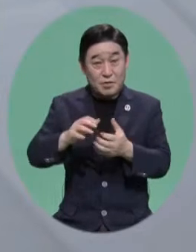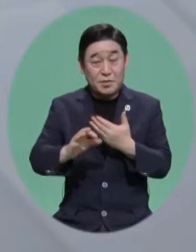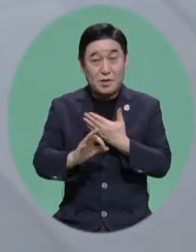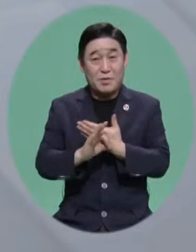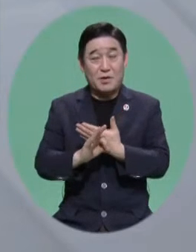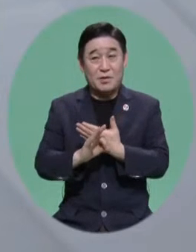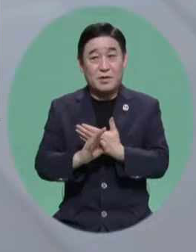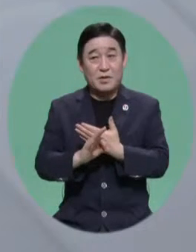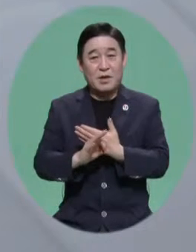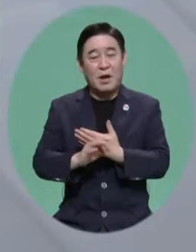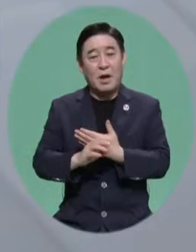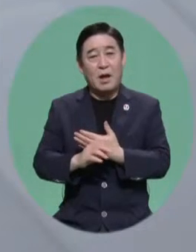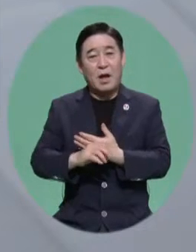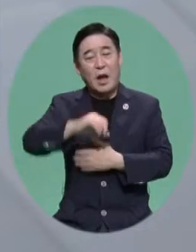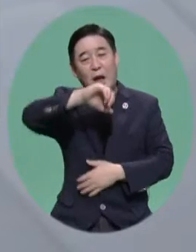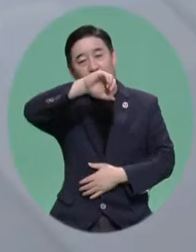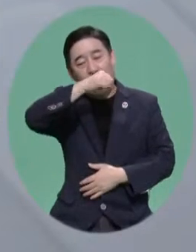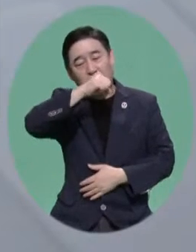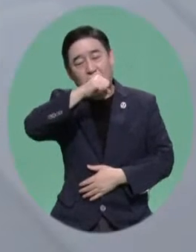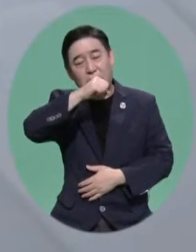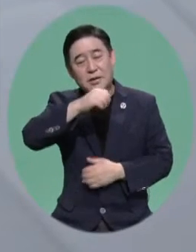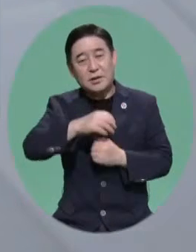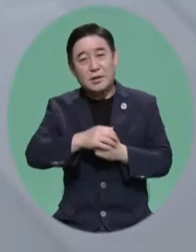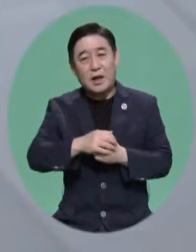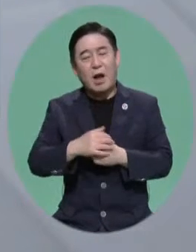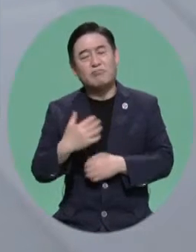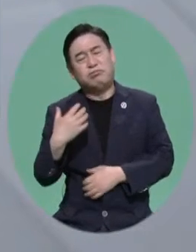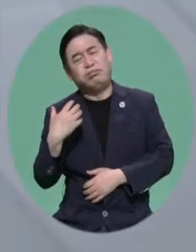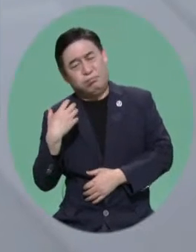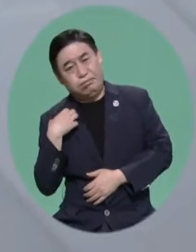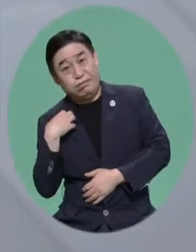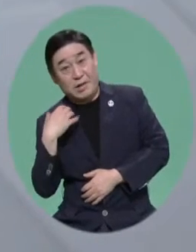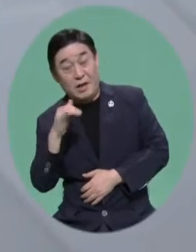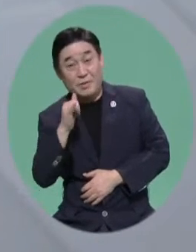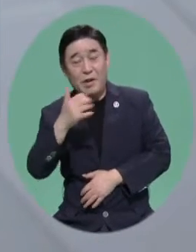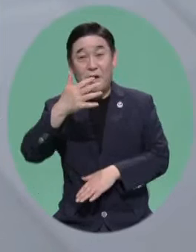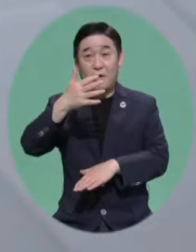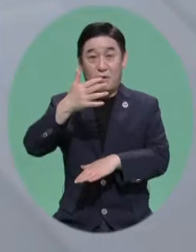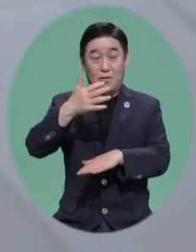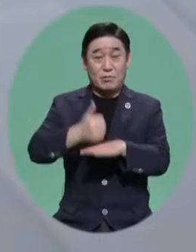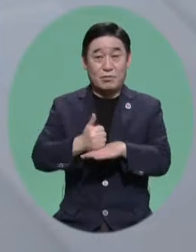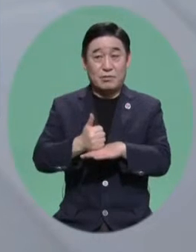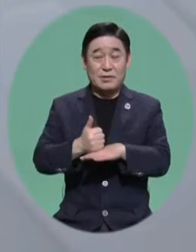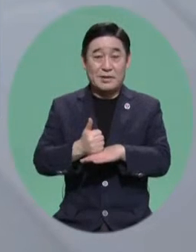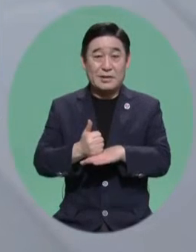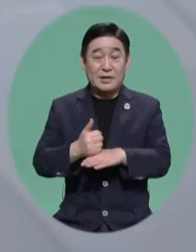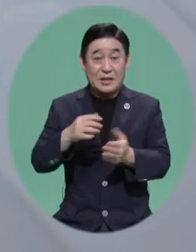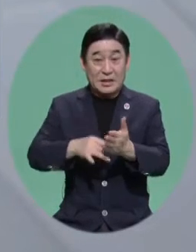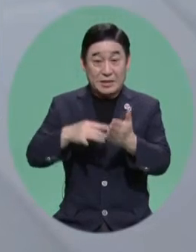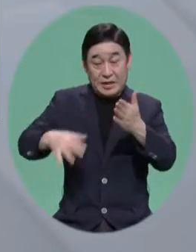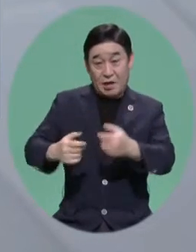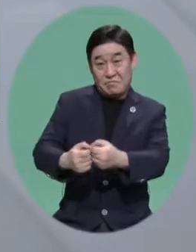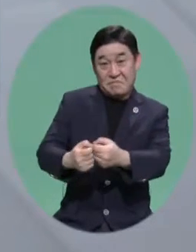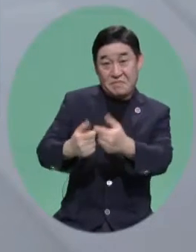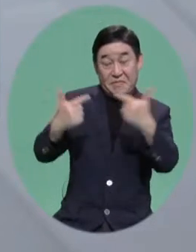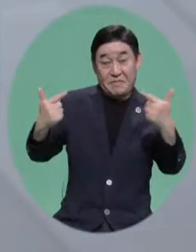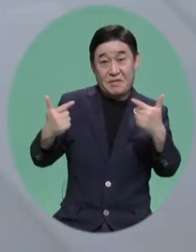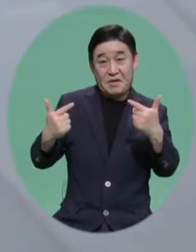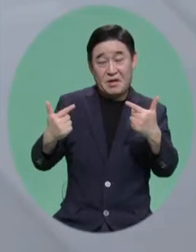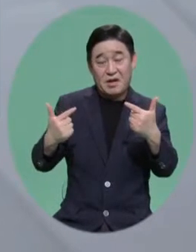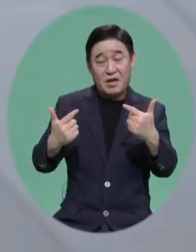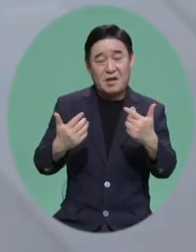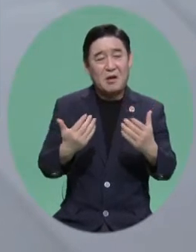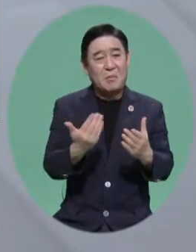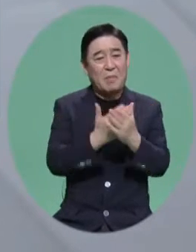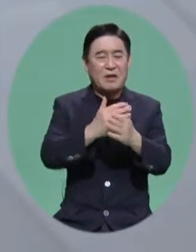는 이게 재정의 에 한 부담이 되고 결국은 또 과도한 증세를 통해서 성장을